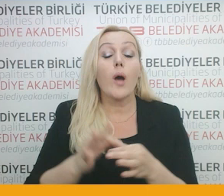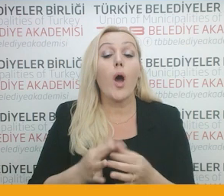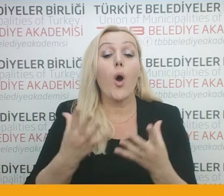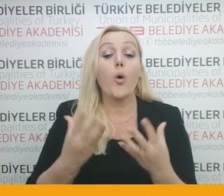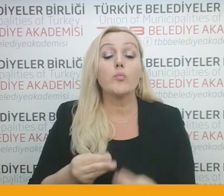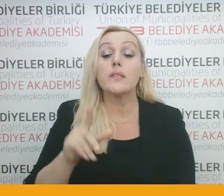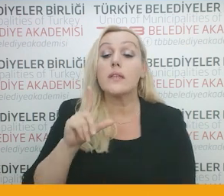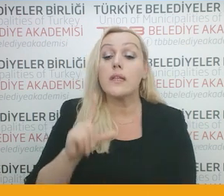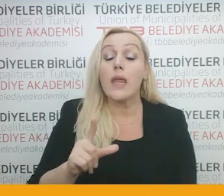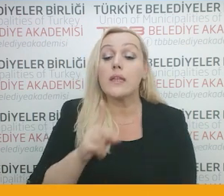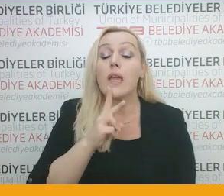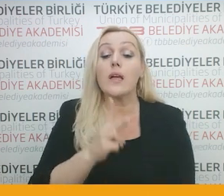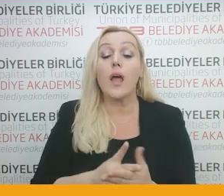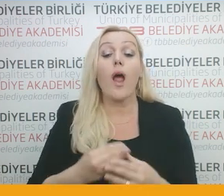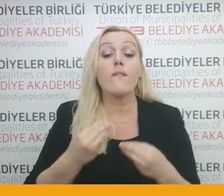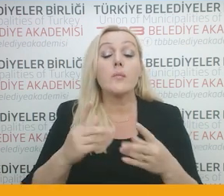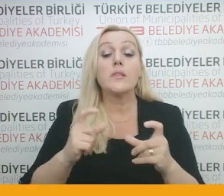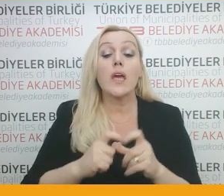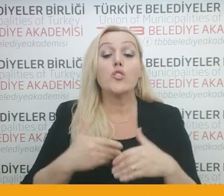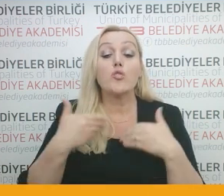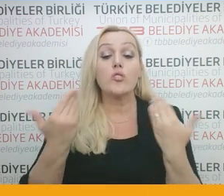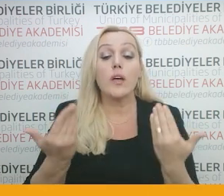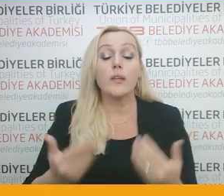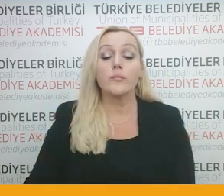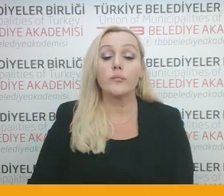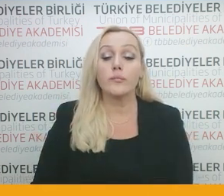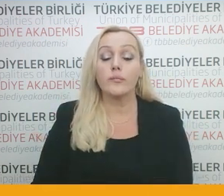şeklinde bir karar verilmiş Sayıştay tarafından.